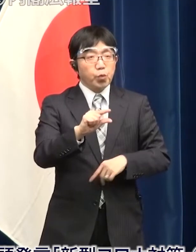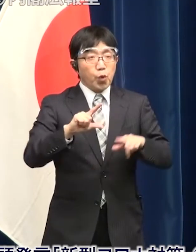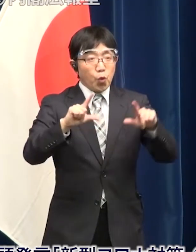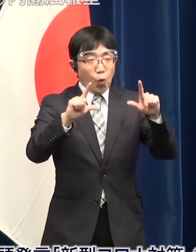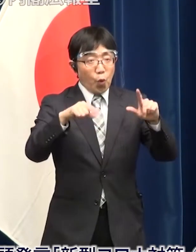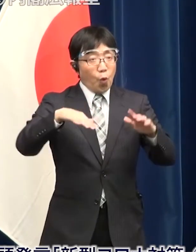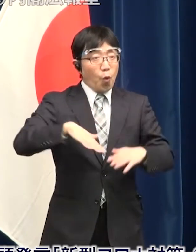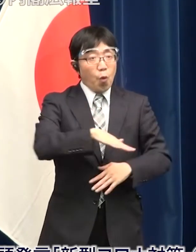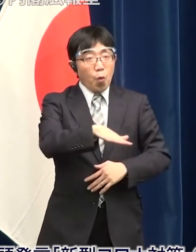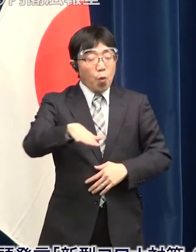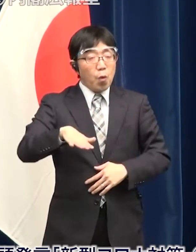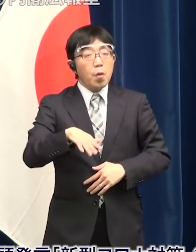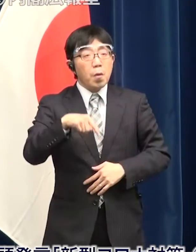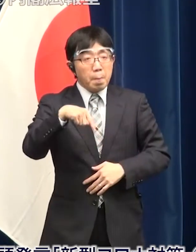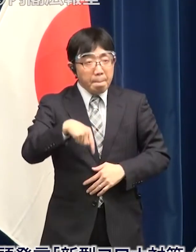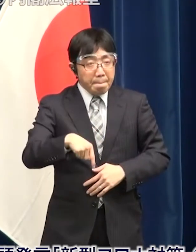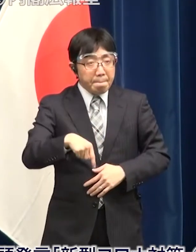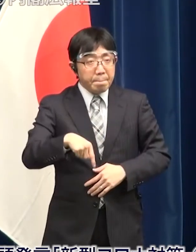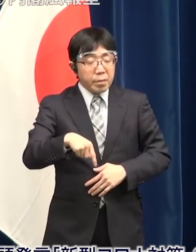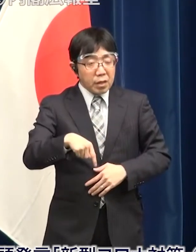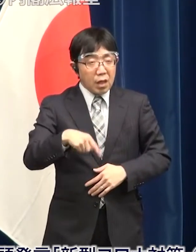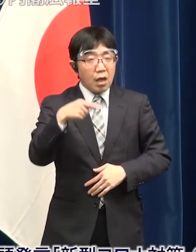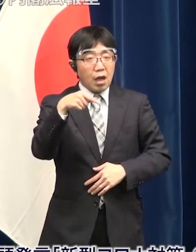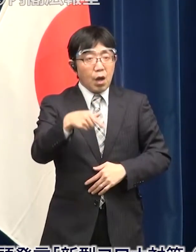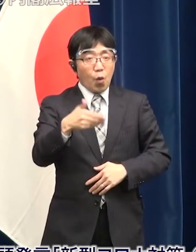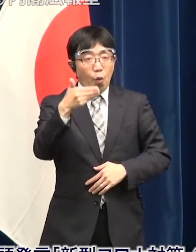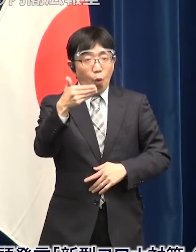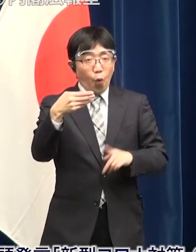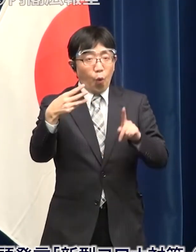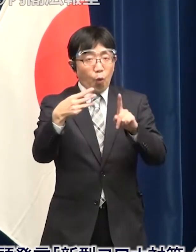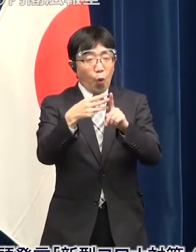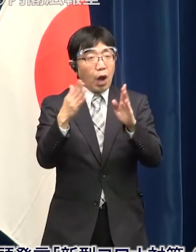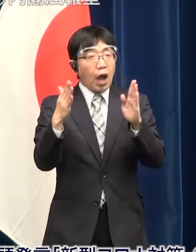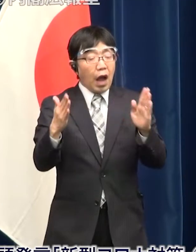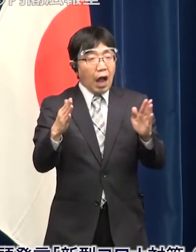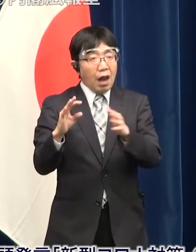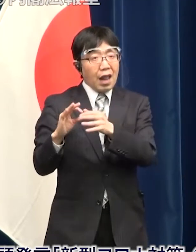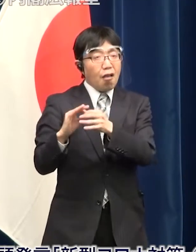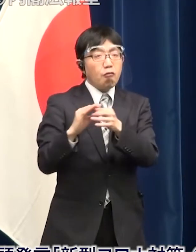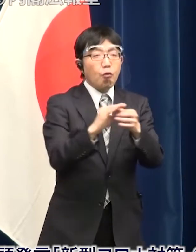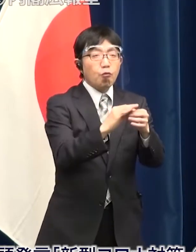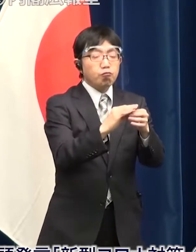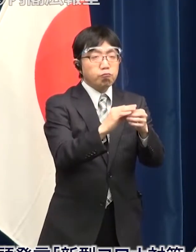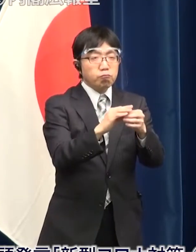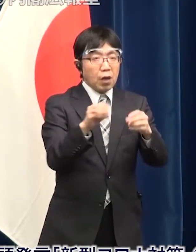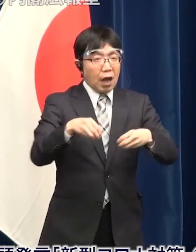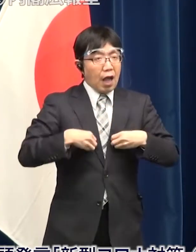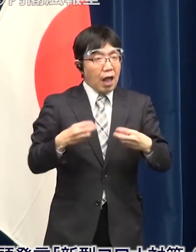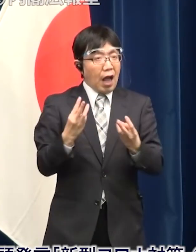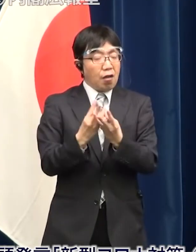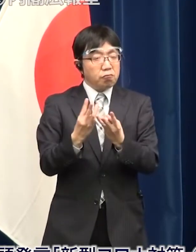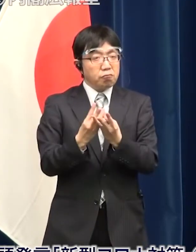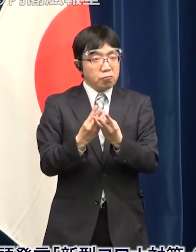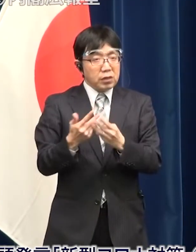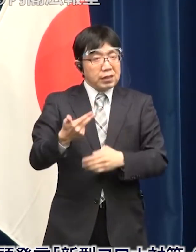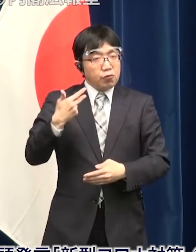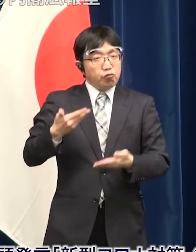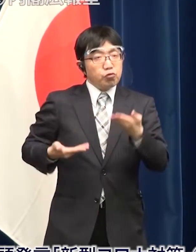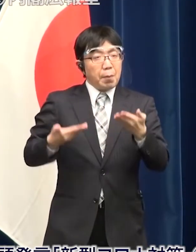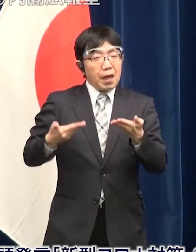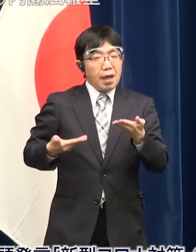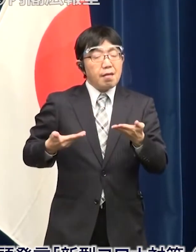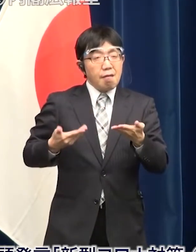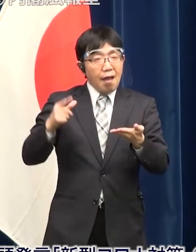東京度でも9日連続で完成車のカージュが先週比で